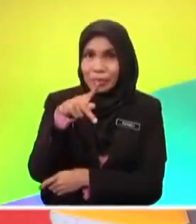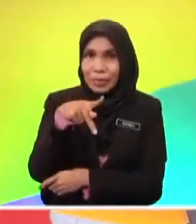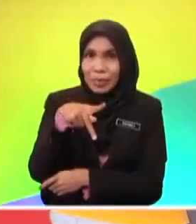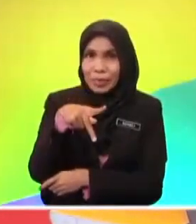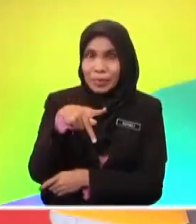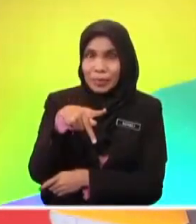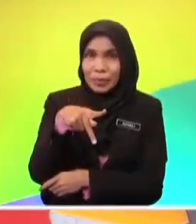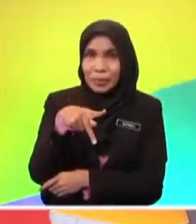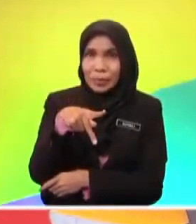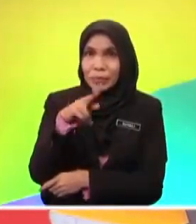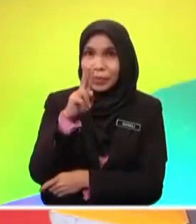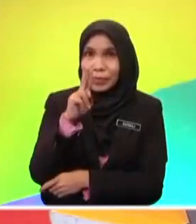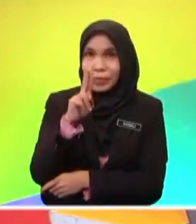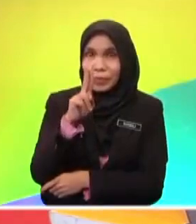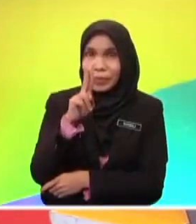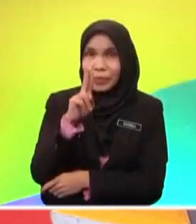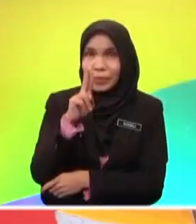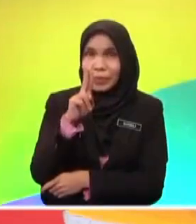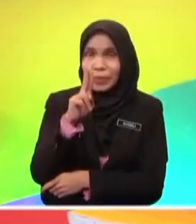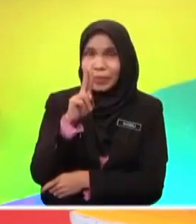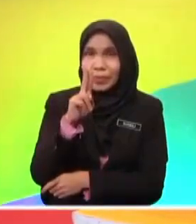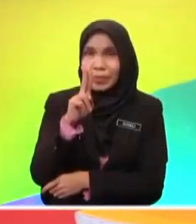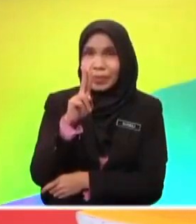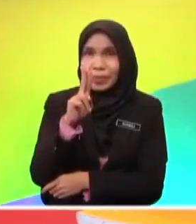P, U, U.